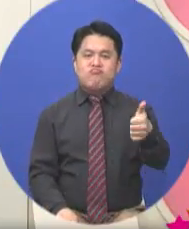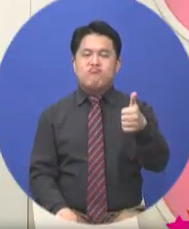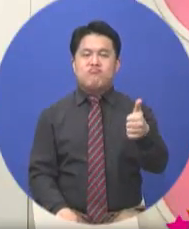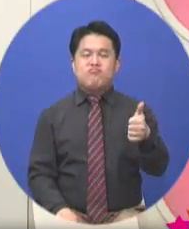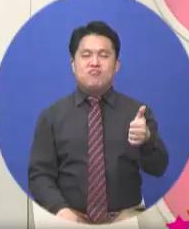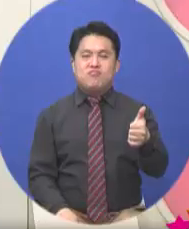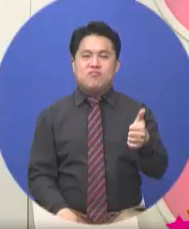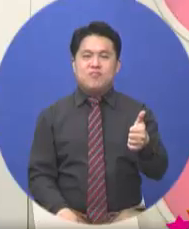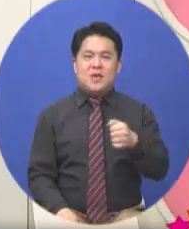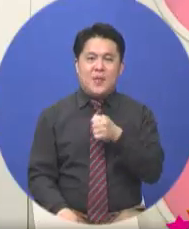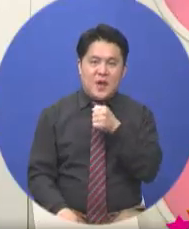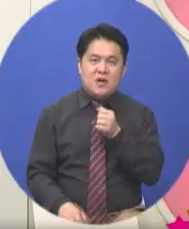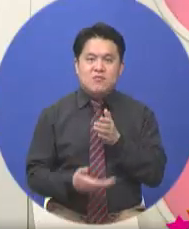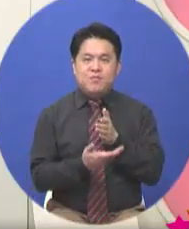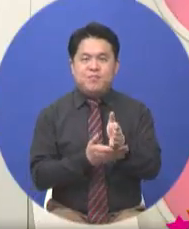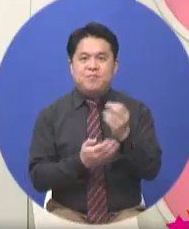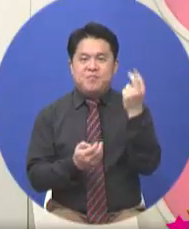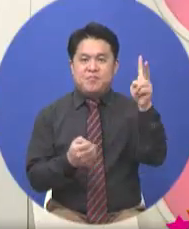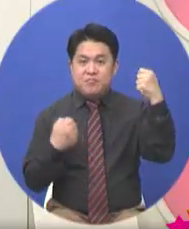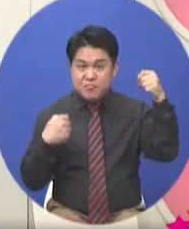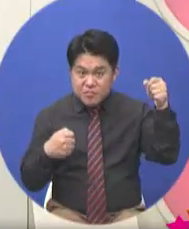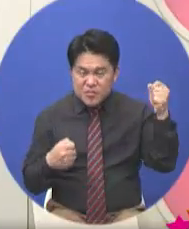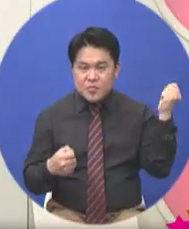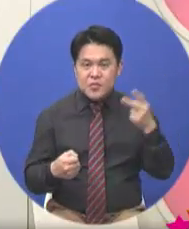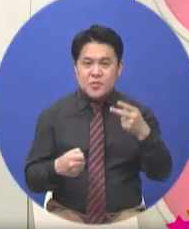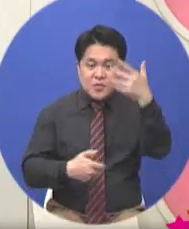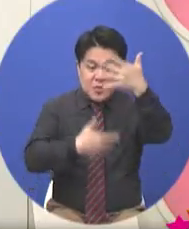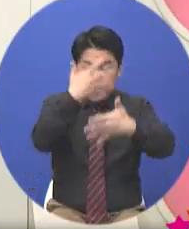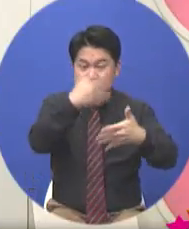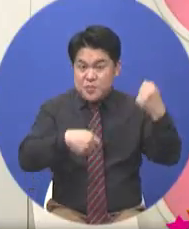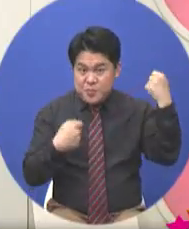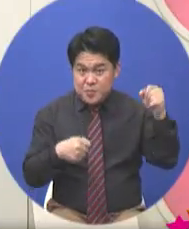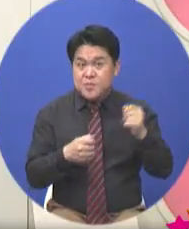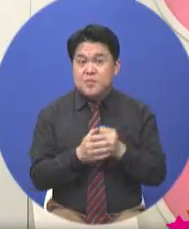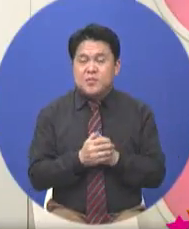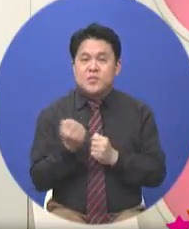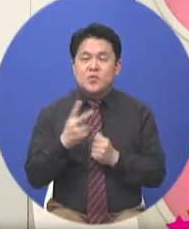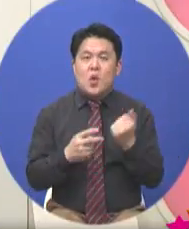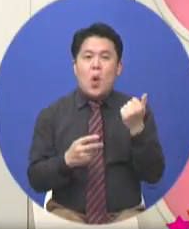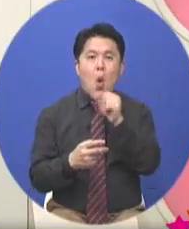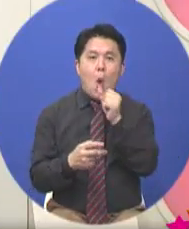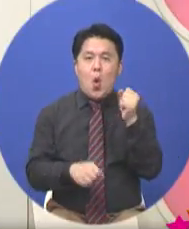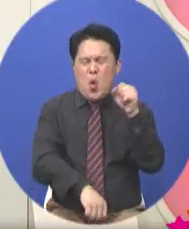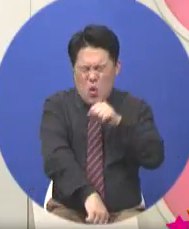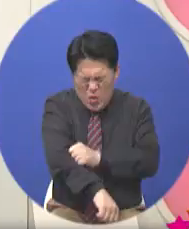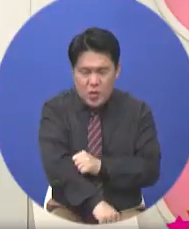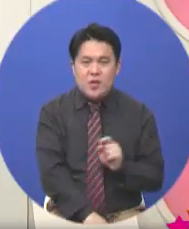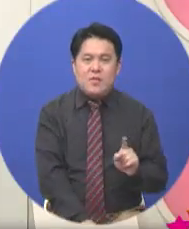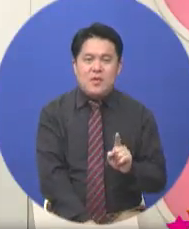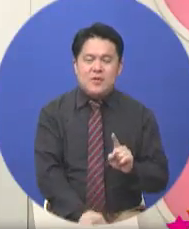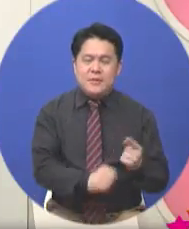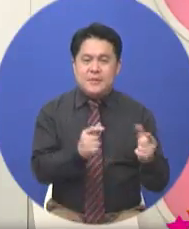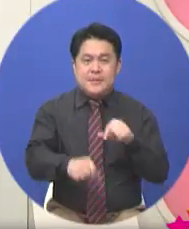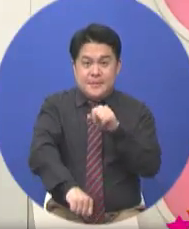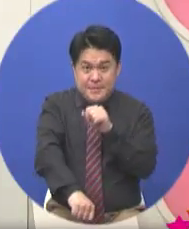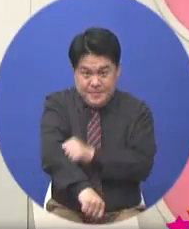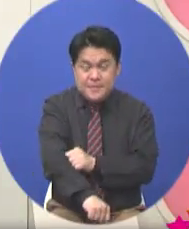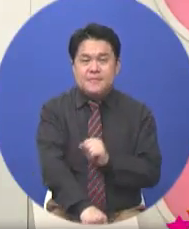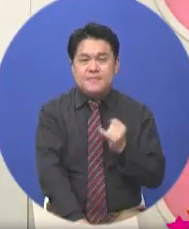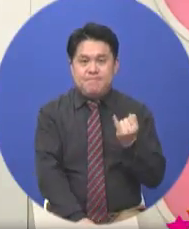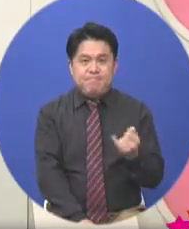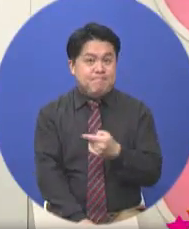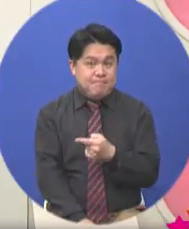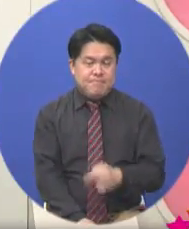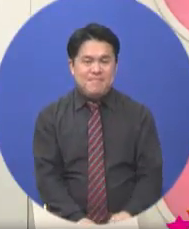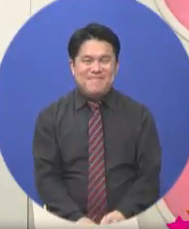없는 아나운서이자 탤런트이자 영화배우이자 또 통역까지 담당하는 아주 만능